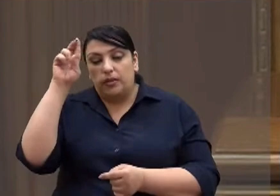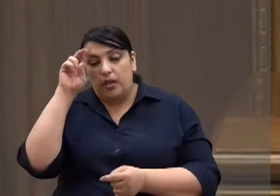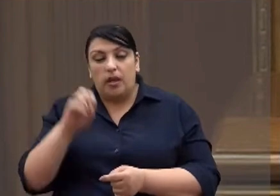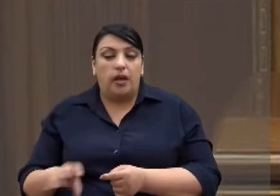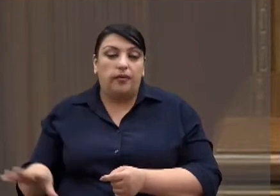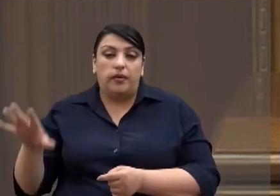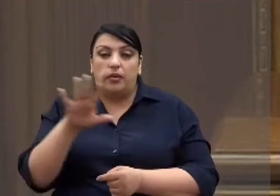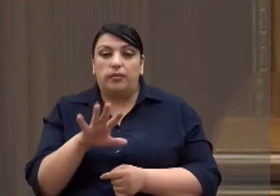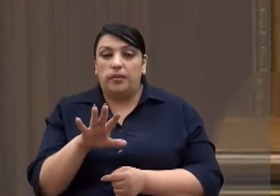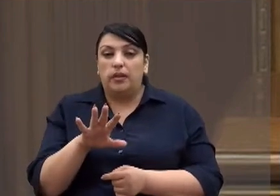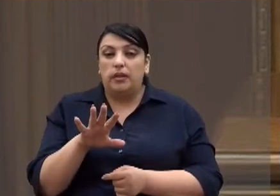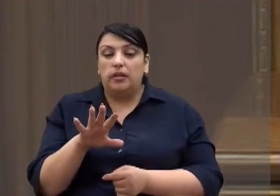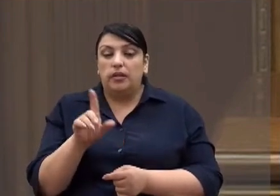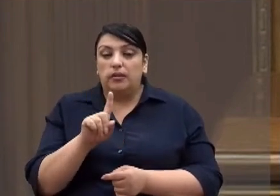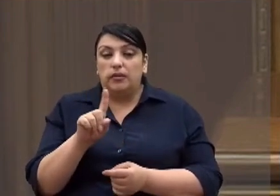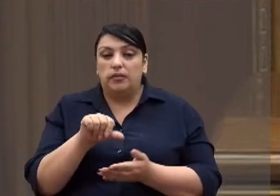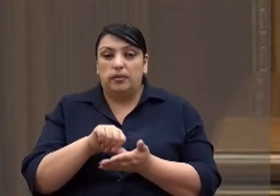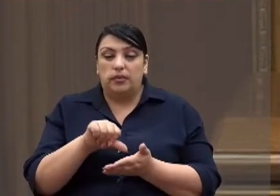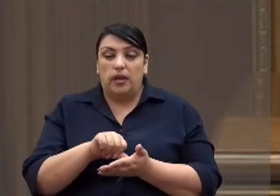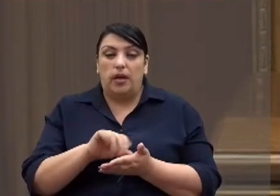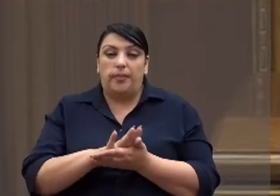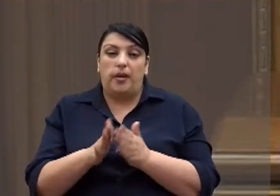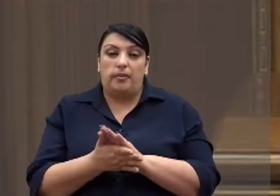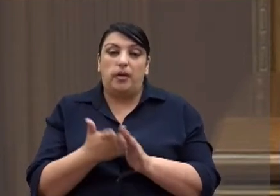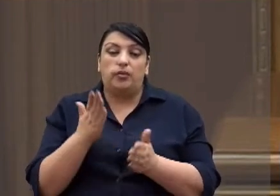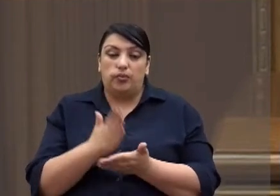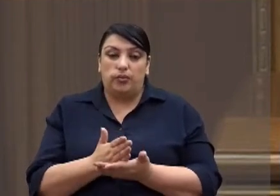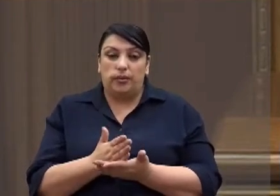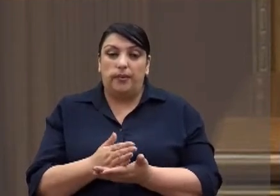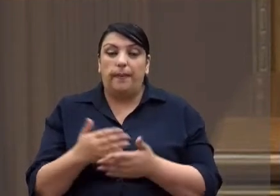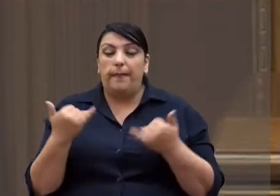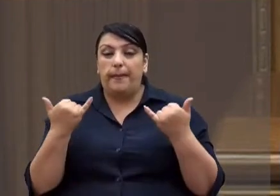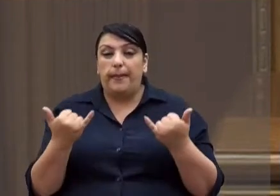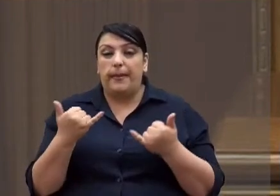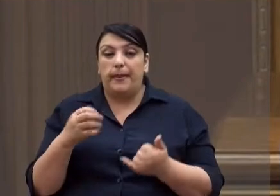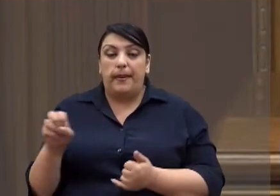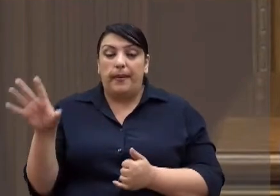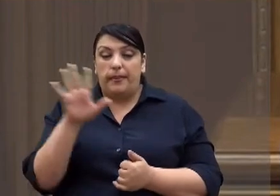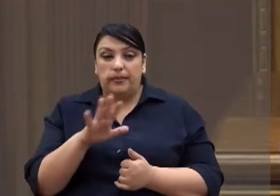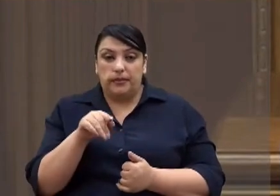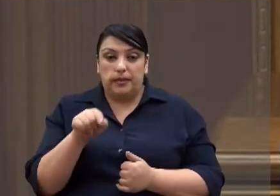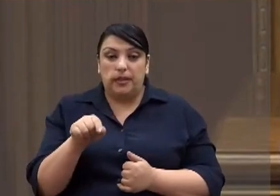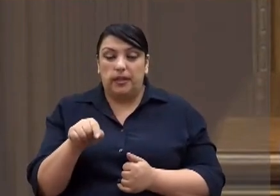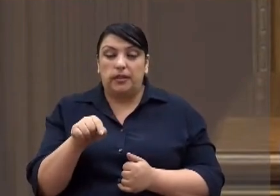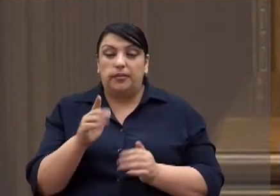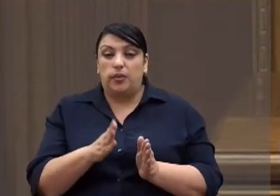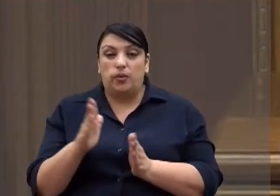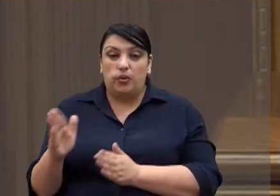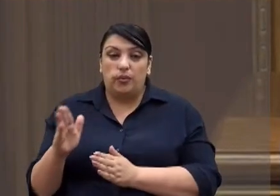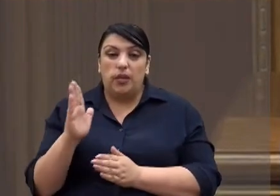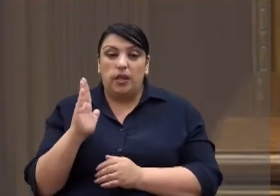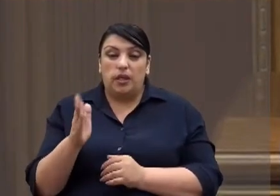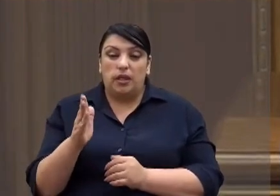Եվրամիության անդամի թեկնածուի կարգավիճակ։ Եվ ակնհայտ է, որ Եվրամիությունը այս փուլում